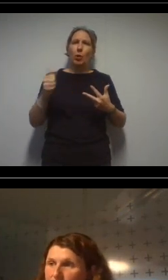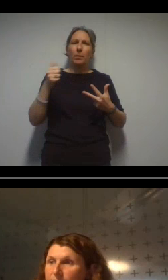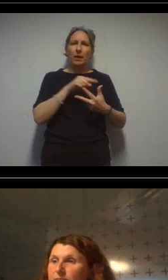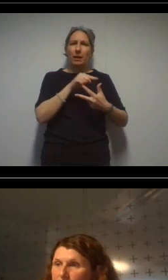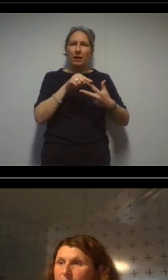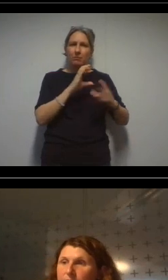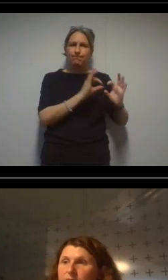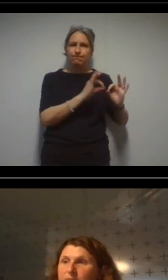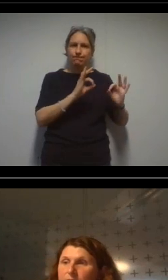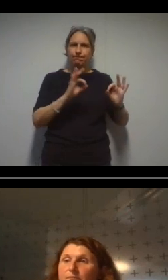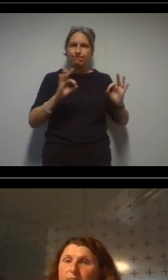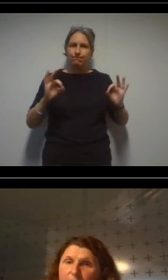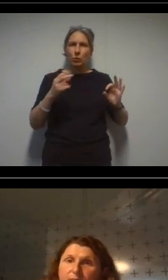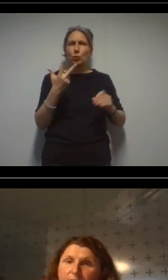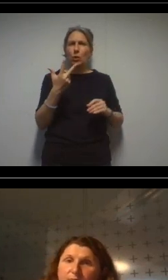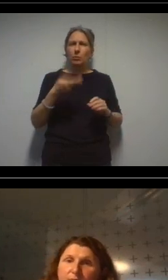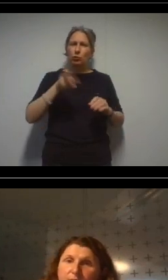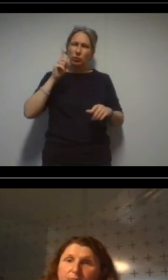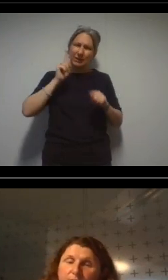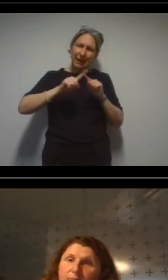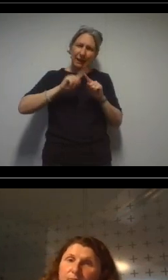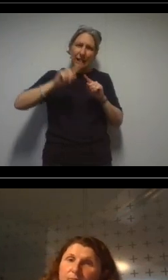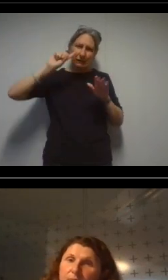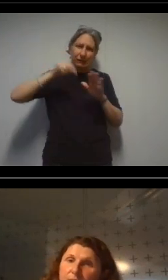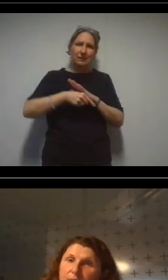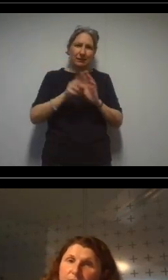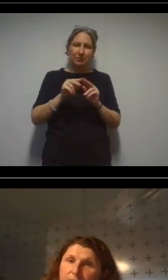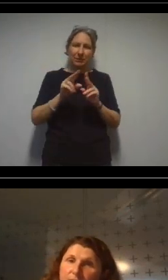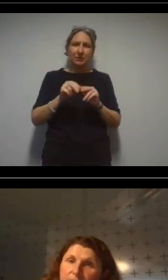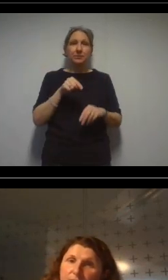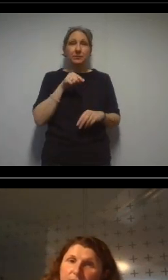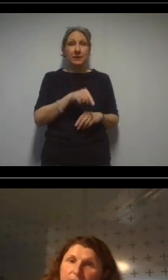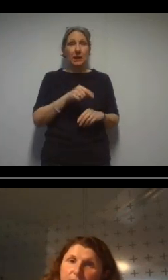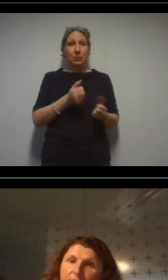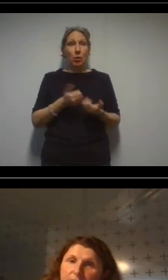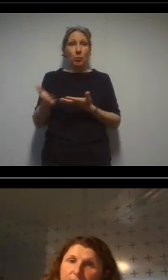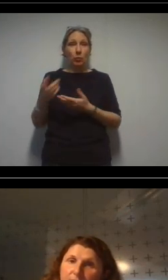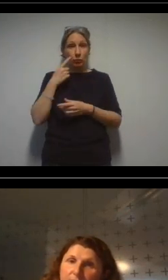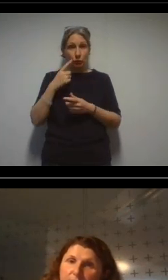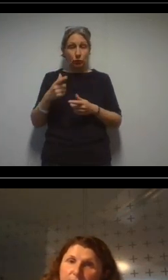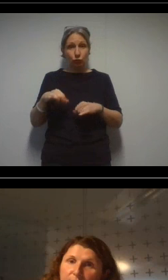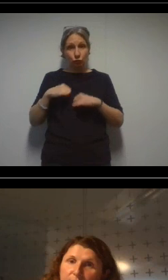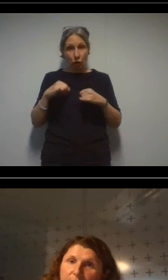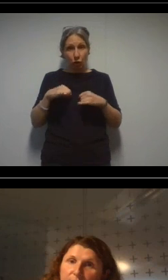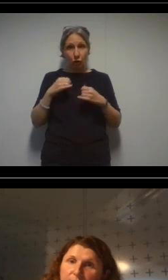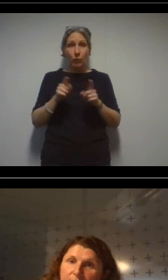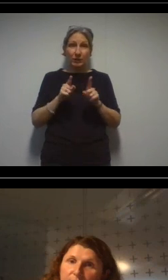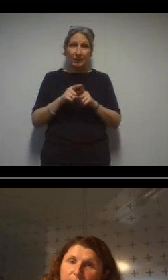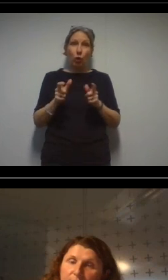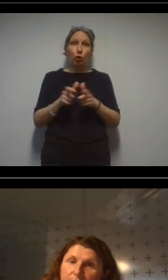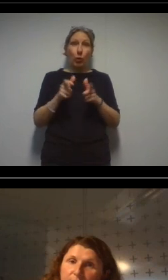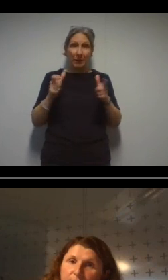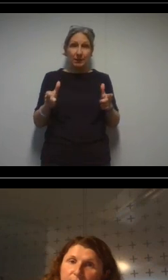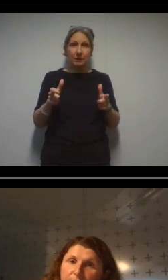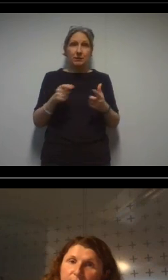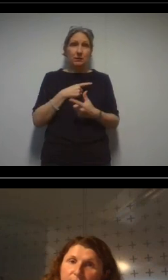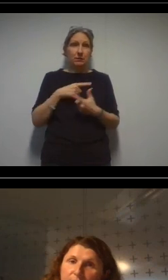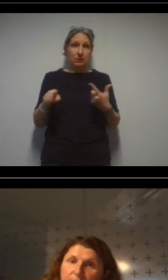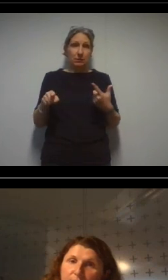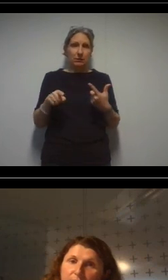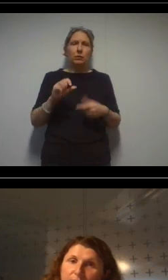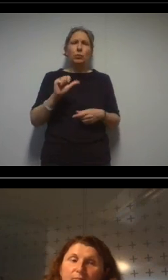plus en détail, qui sont vraiment ce que l'on propose et aux jeunes et aux entreprises au quotidien. Donc, on va démarrer par la première